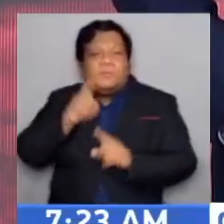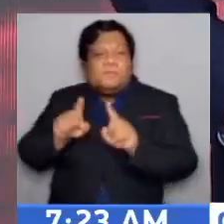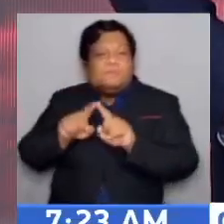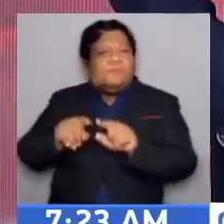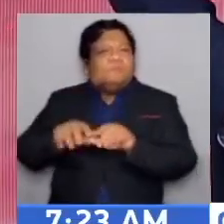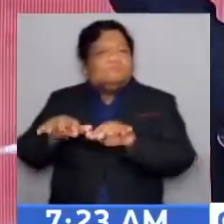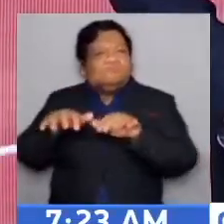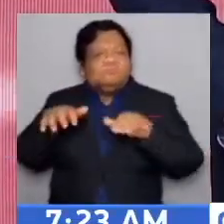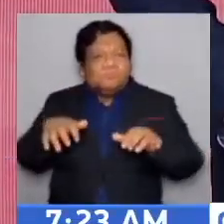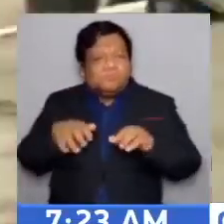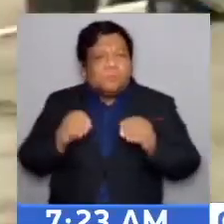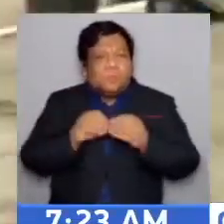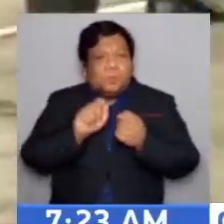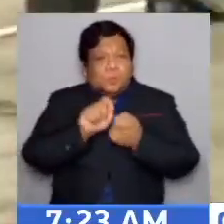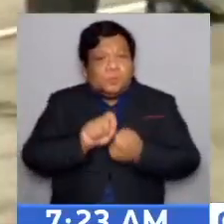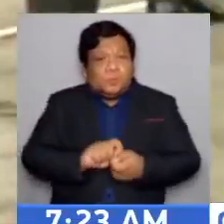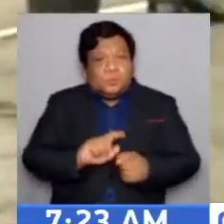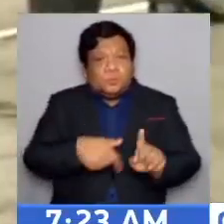Jun Veneracion.